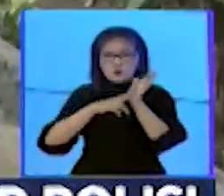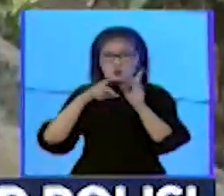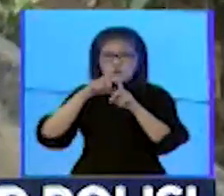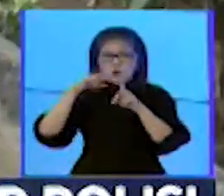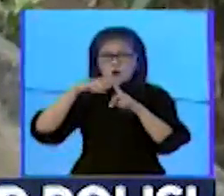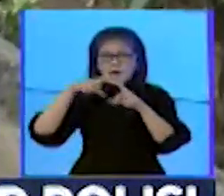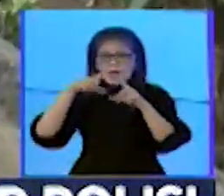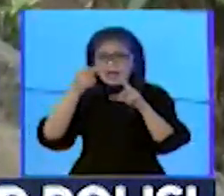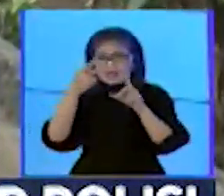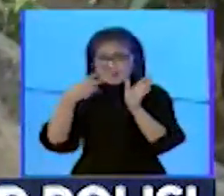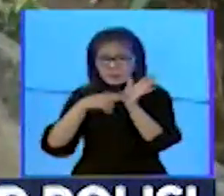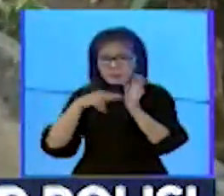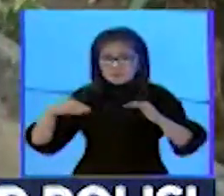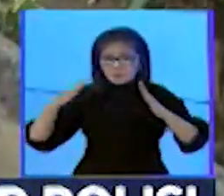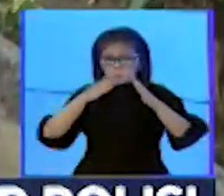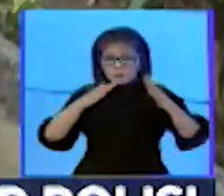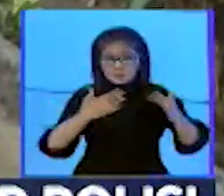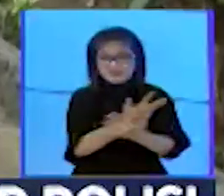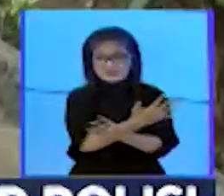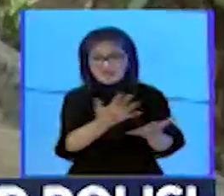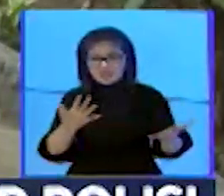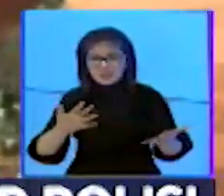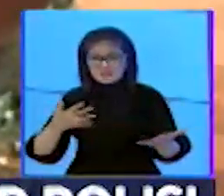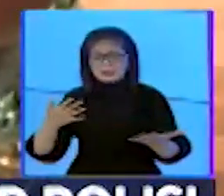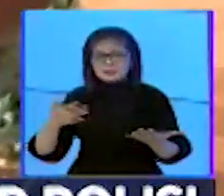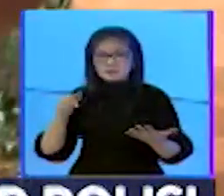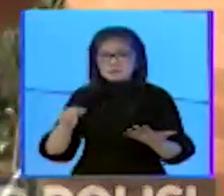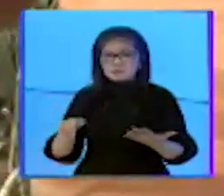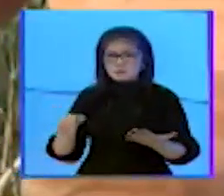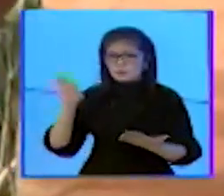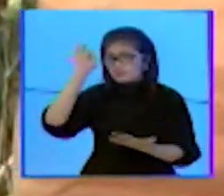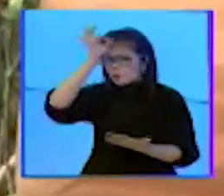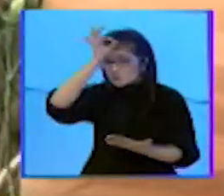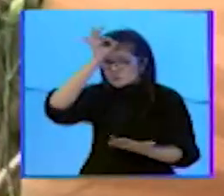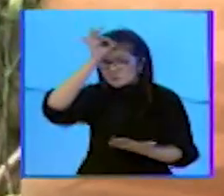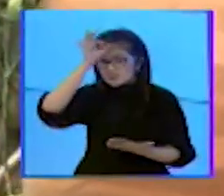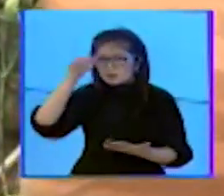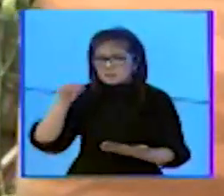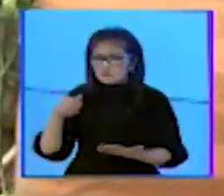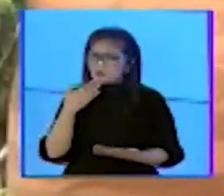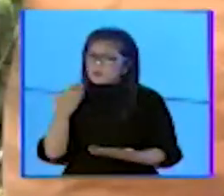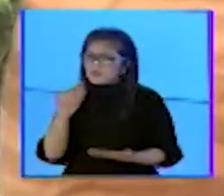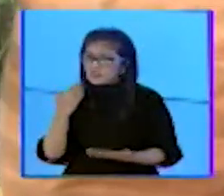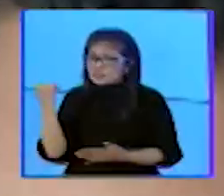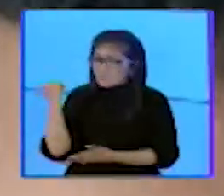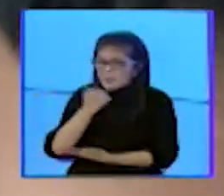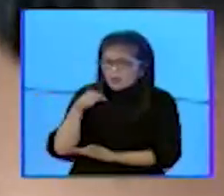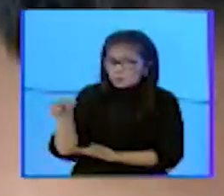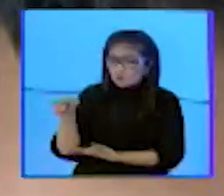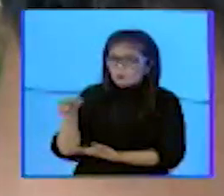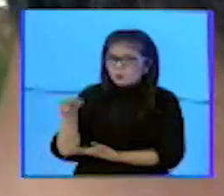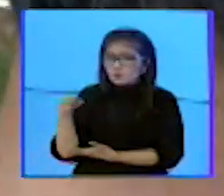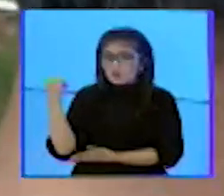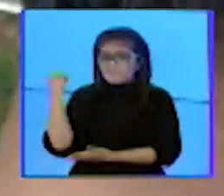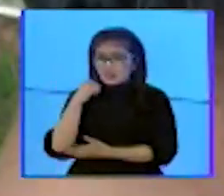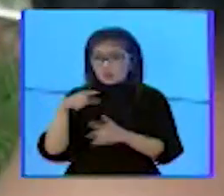tempat kejadian perkara, polisi menginterogasi pelaku terkait modus pencurian sepeda senilai ratusan juta rupiah. Pelaku Anjar